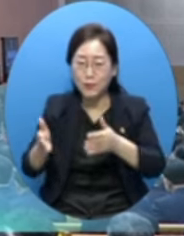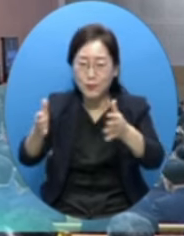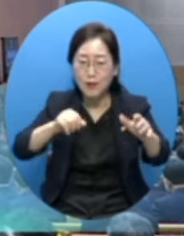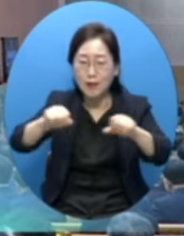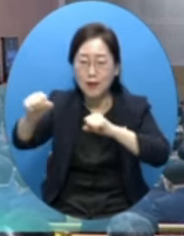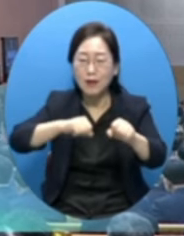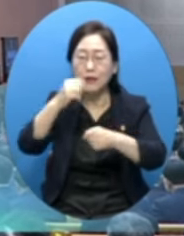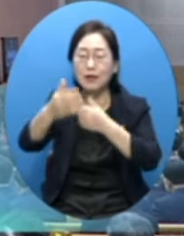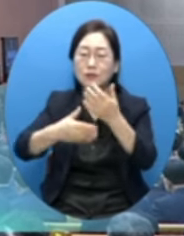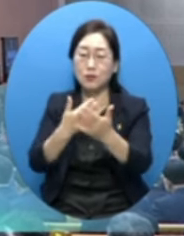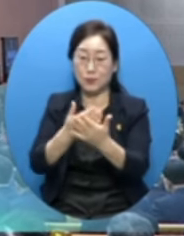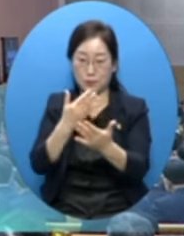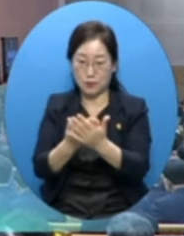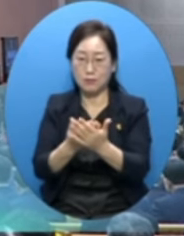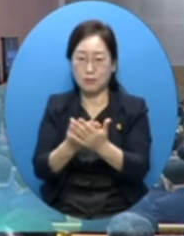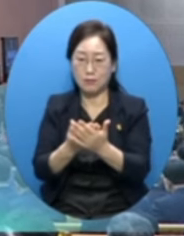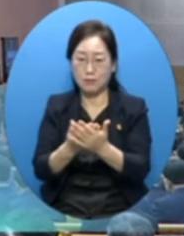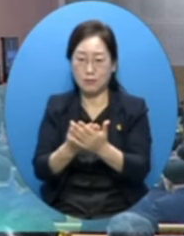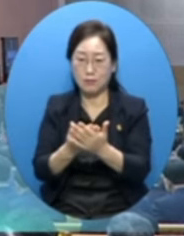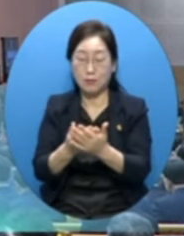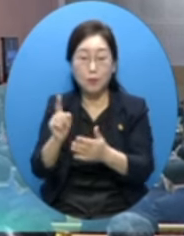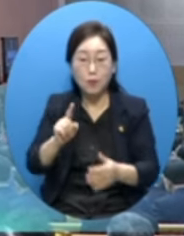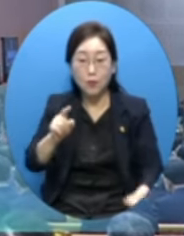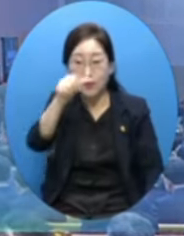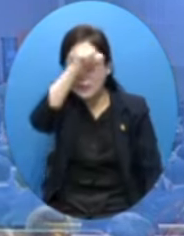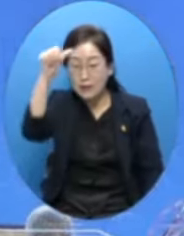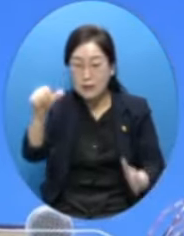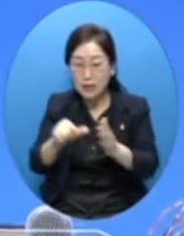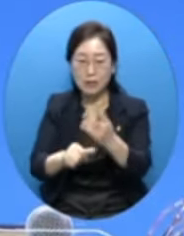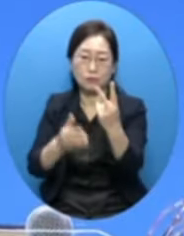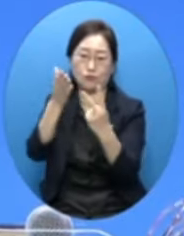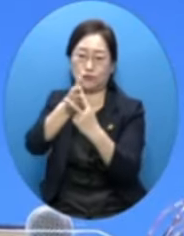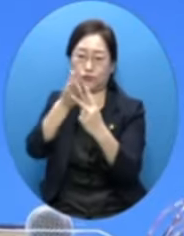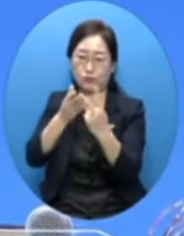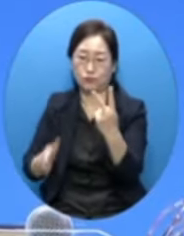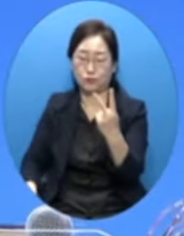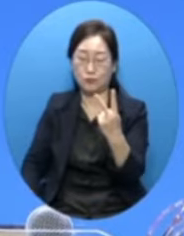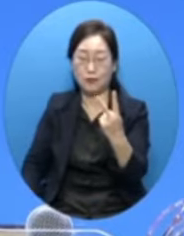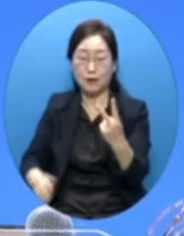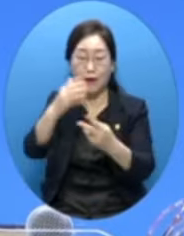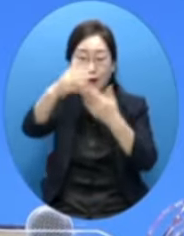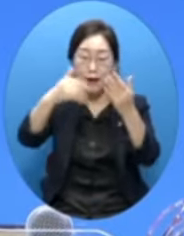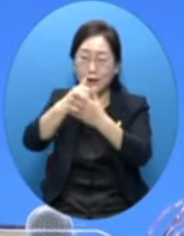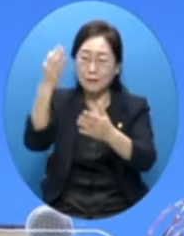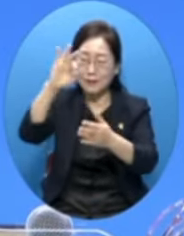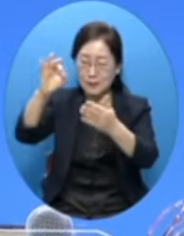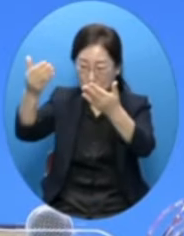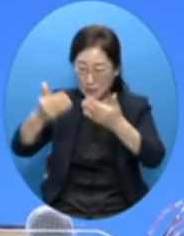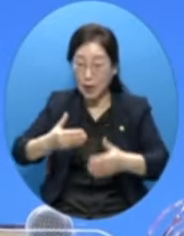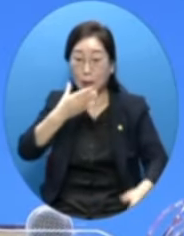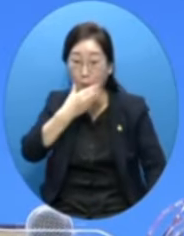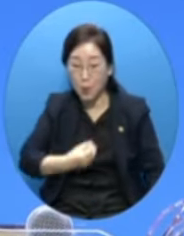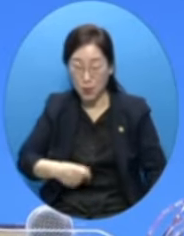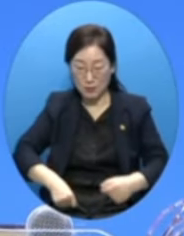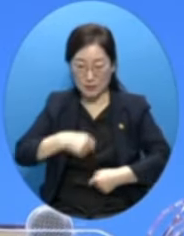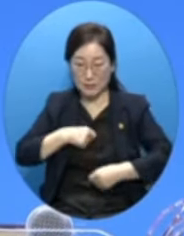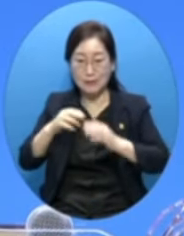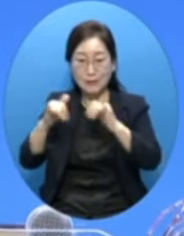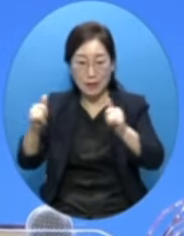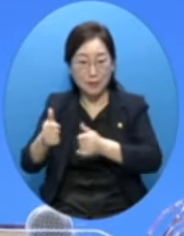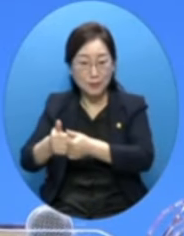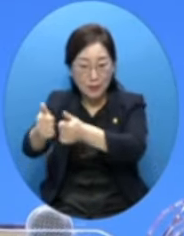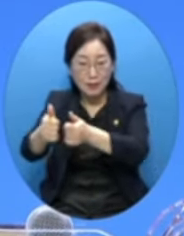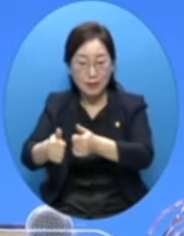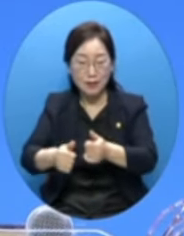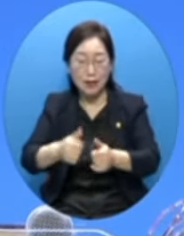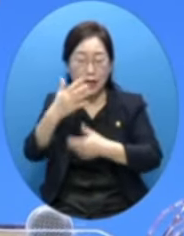행하게 하시오며. 인생에는 두 길이 있습니다. 하나님께 인정받는 복받은 사람 의인의 길이 있고